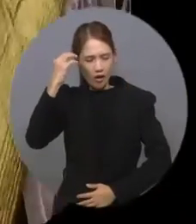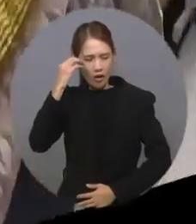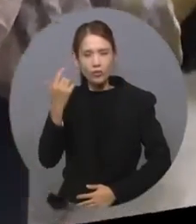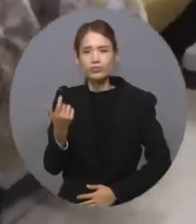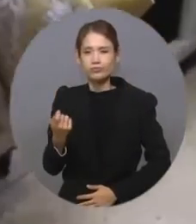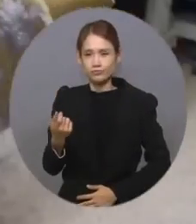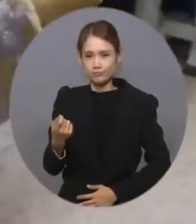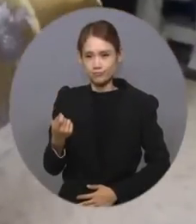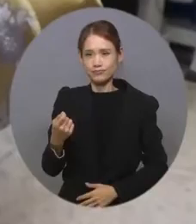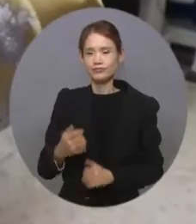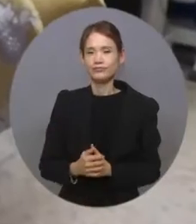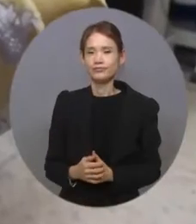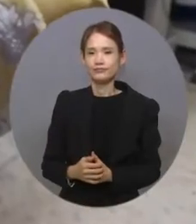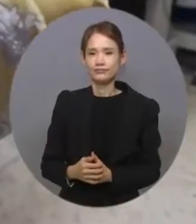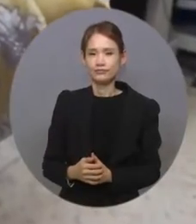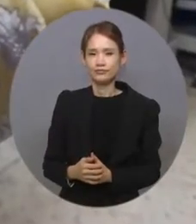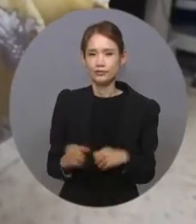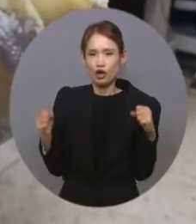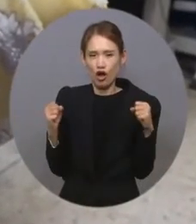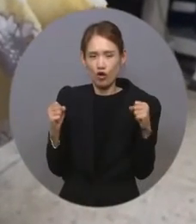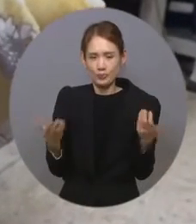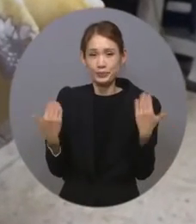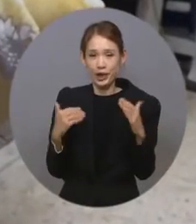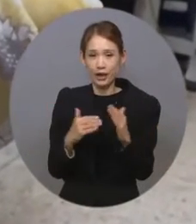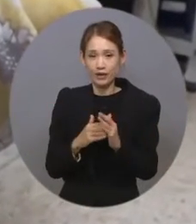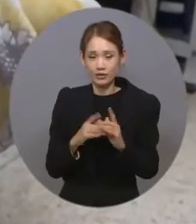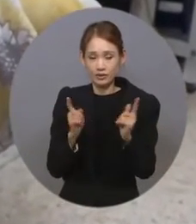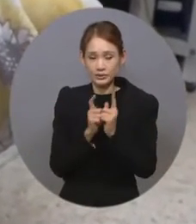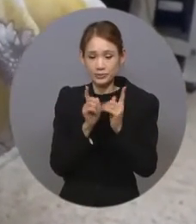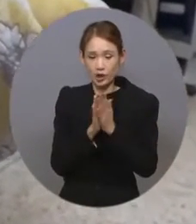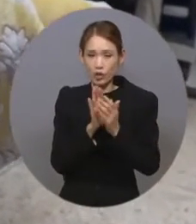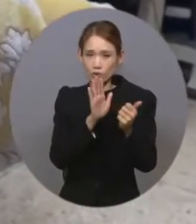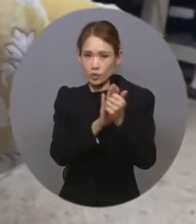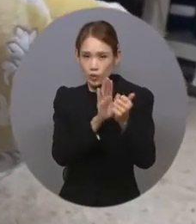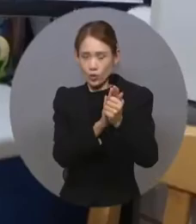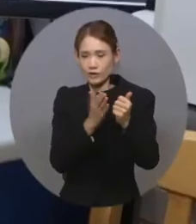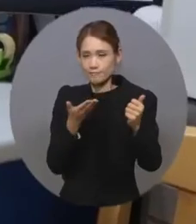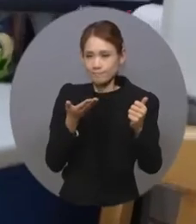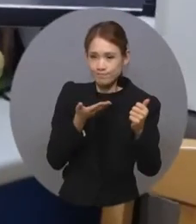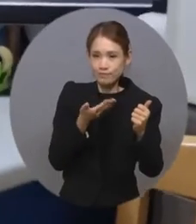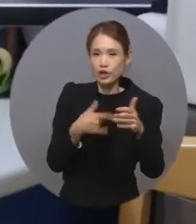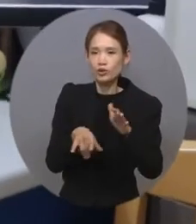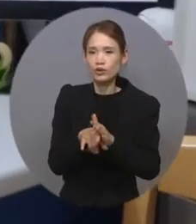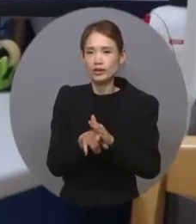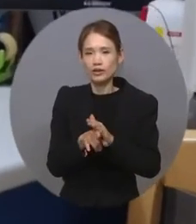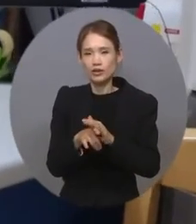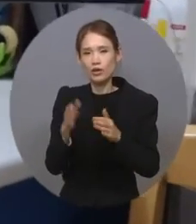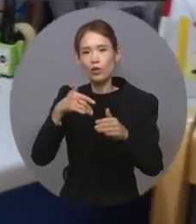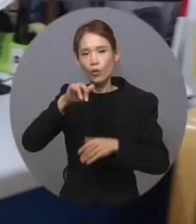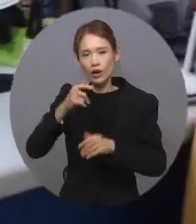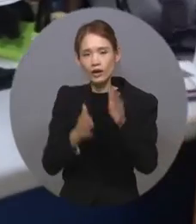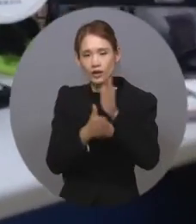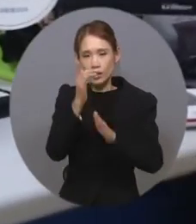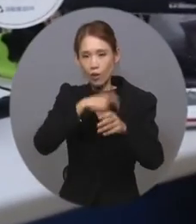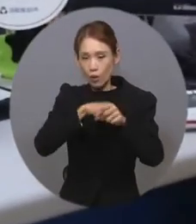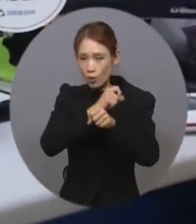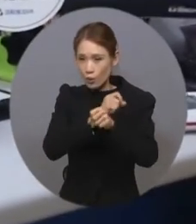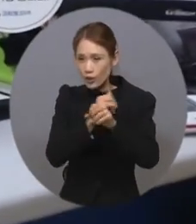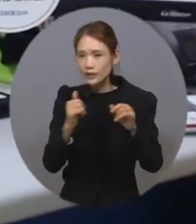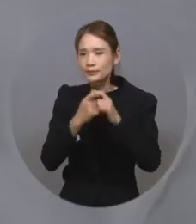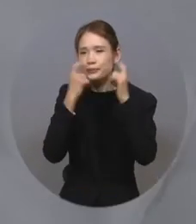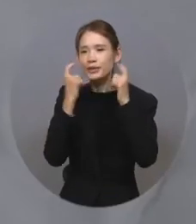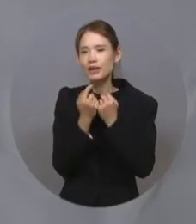합니다. 겨울나기에 실질적인 도움을 주기 위해 고양시 공무원들과 민간